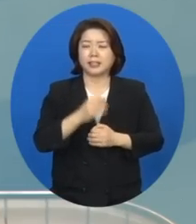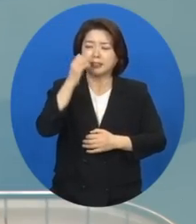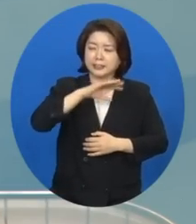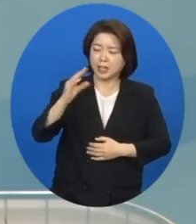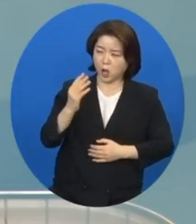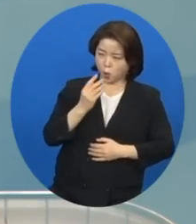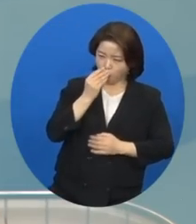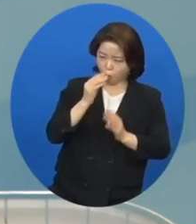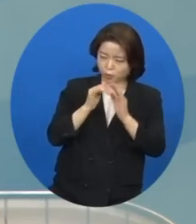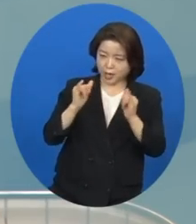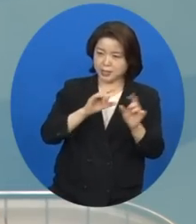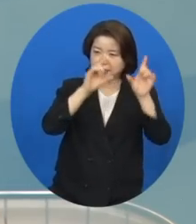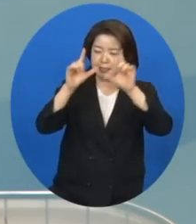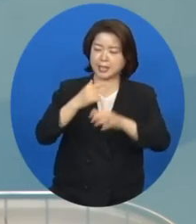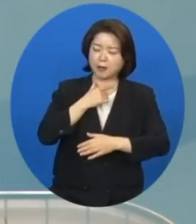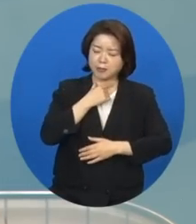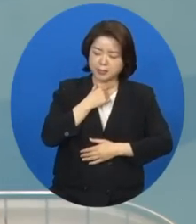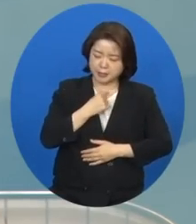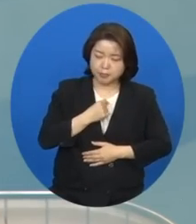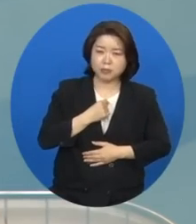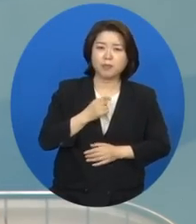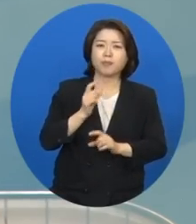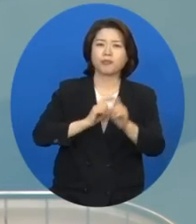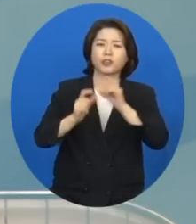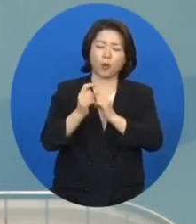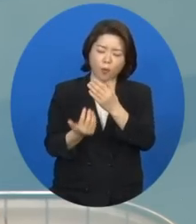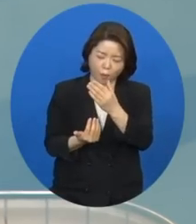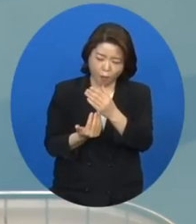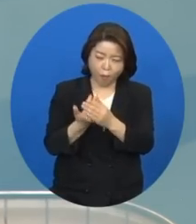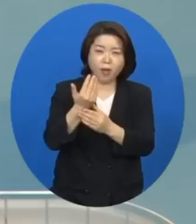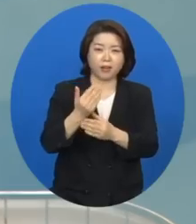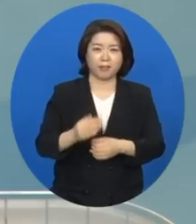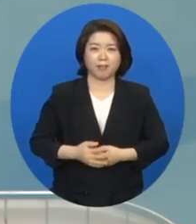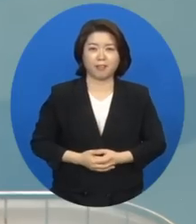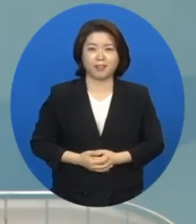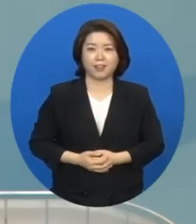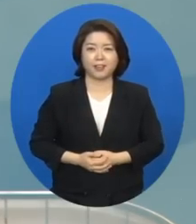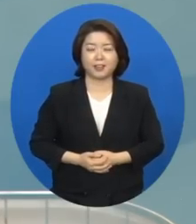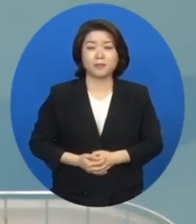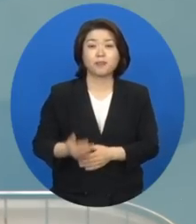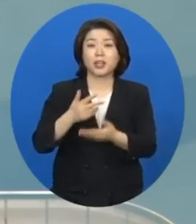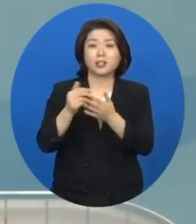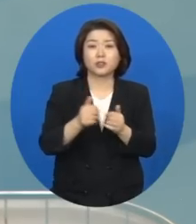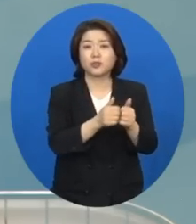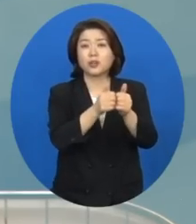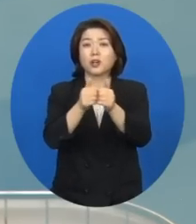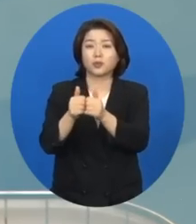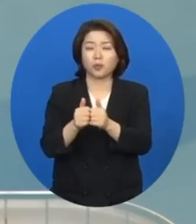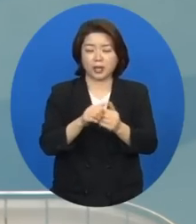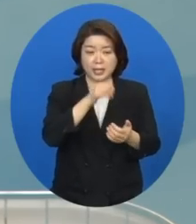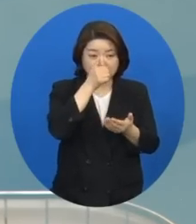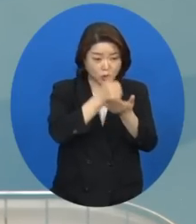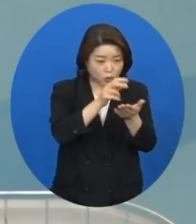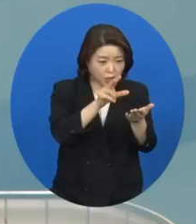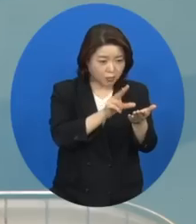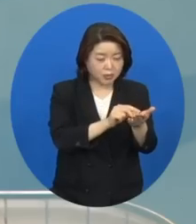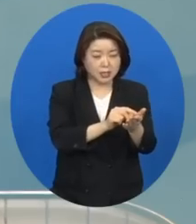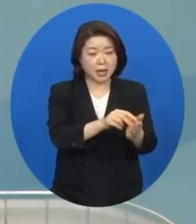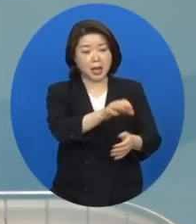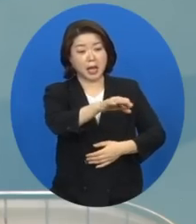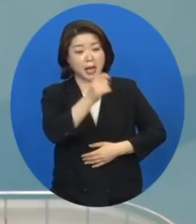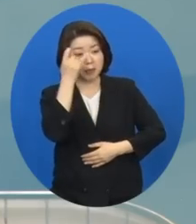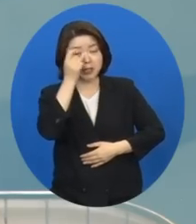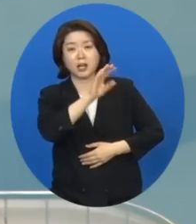살고 싶은 갈망이 제 안에 더 일어나는 거예요. 주님과 동행하며 죄의 문제를 가볍게 여기지